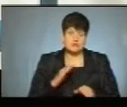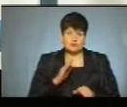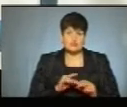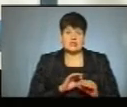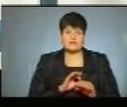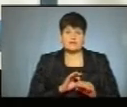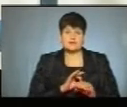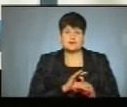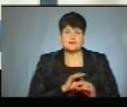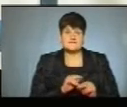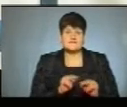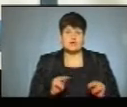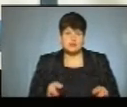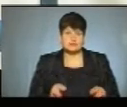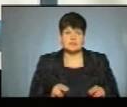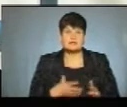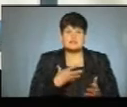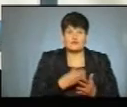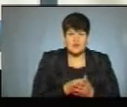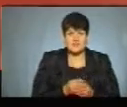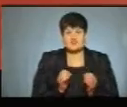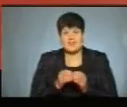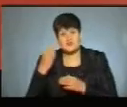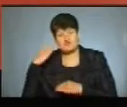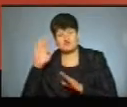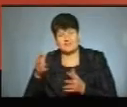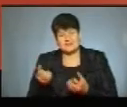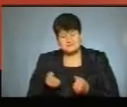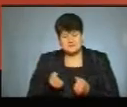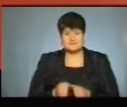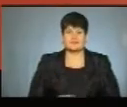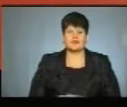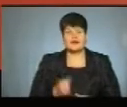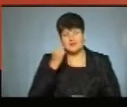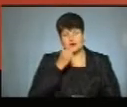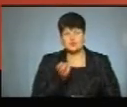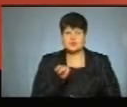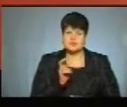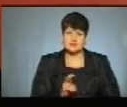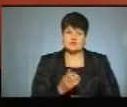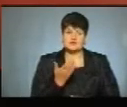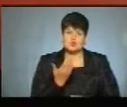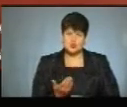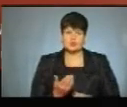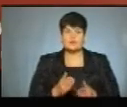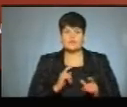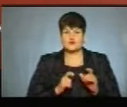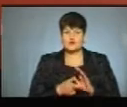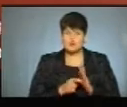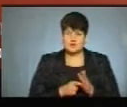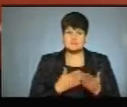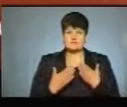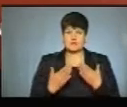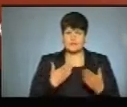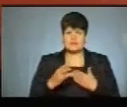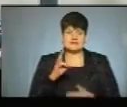для своєї дитини і ще 10 чужих. Чудово. Я вам дуже дякую, що прийшли сьогодні на студію. Я нагадаю, ми спілкувалися